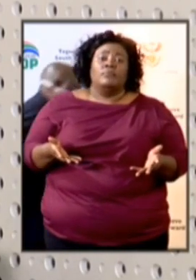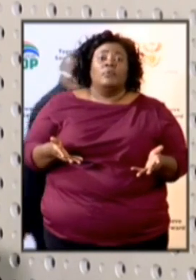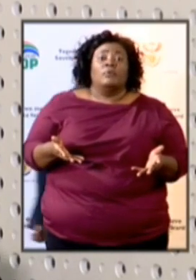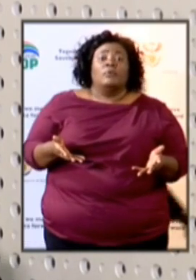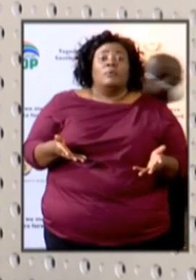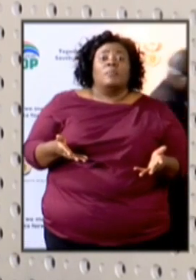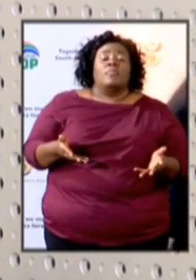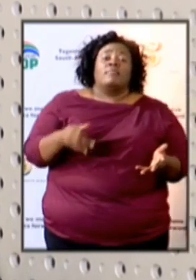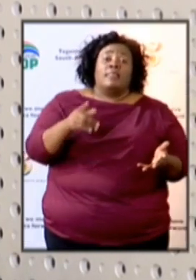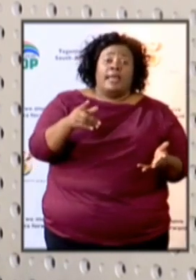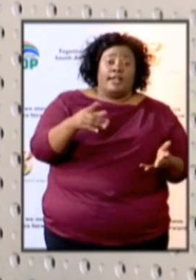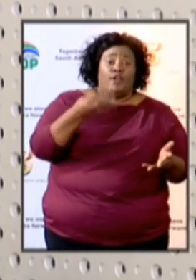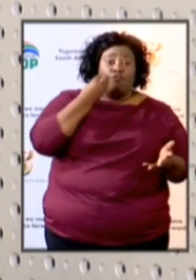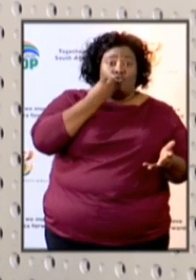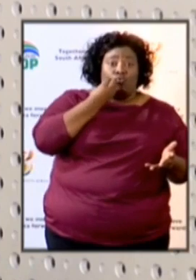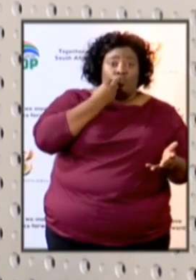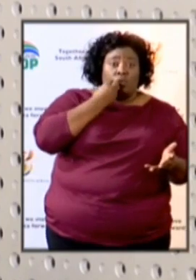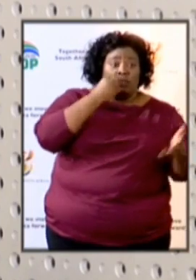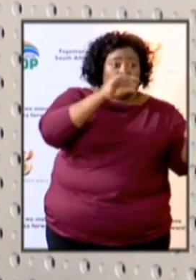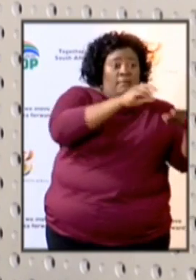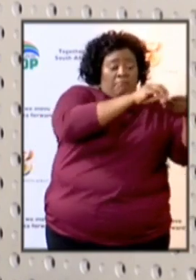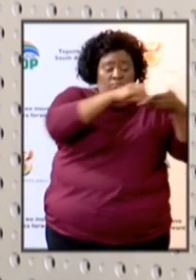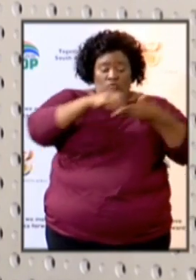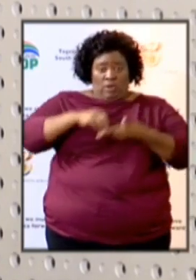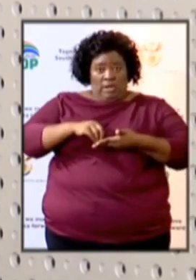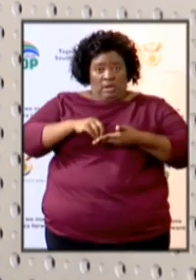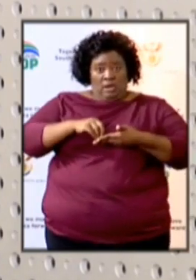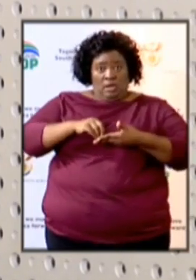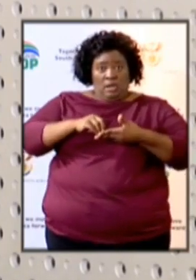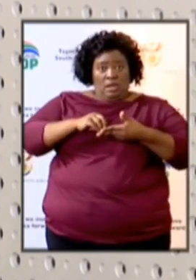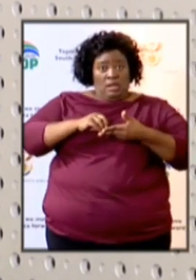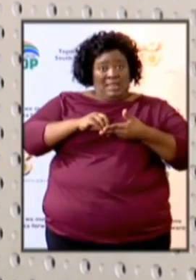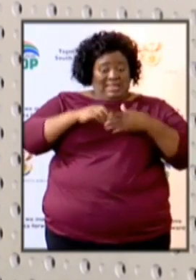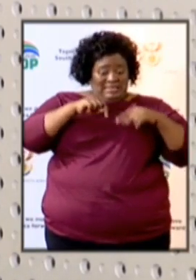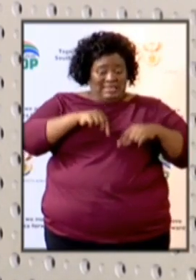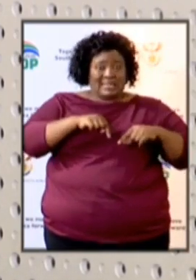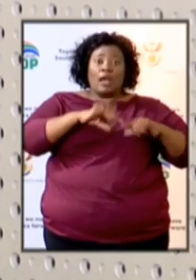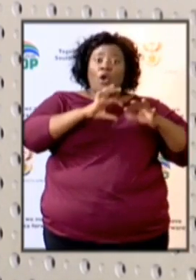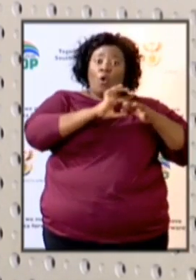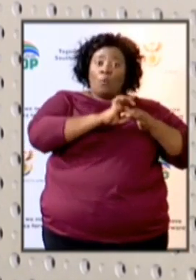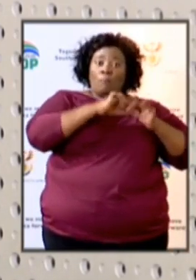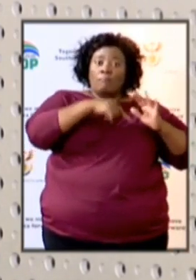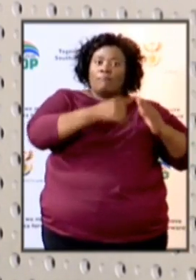Ubuye loko kudla uzokupheka la ekhaya kudliwe.